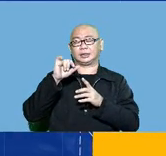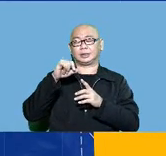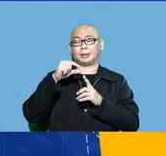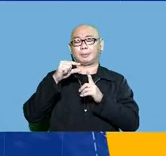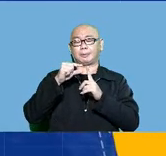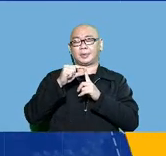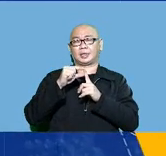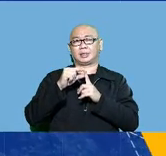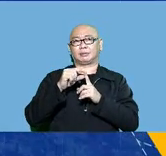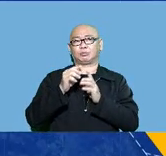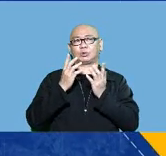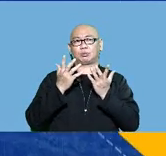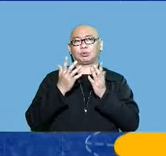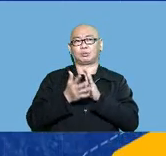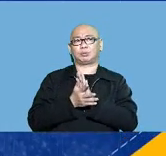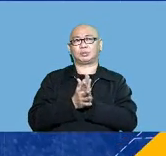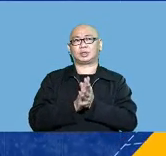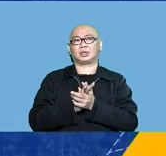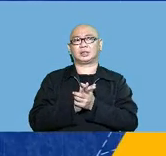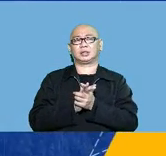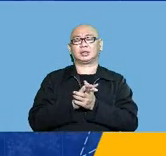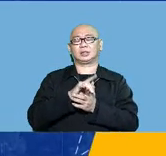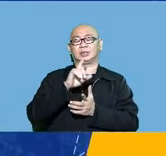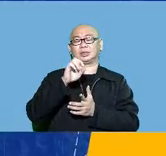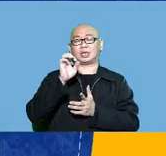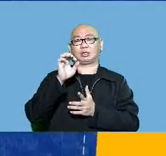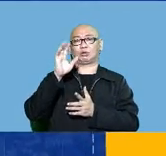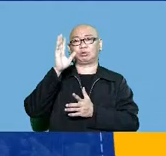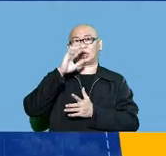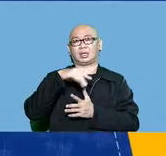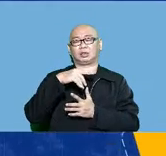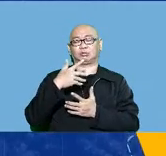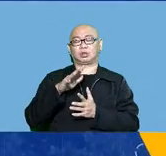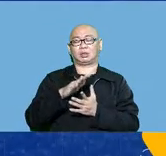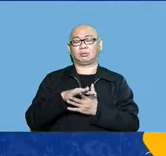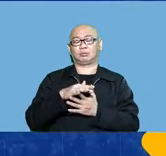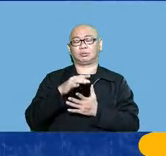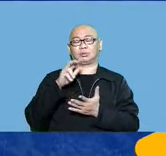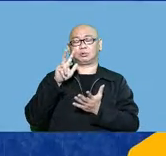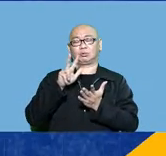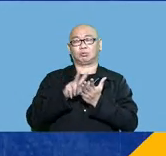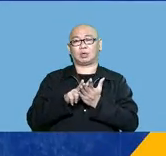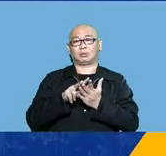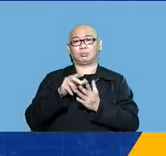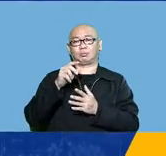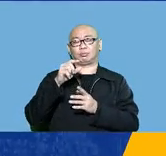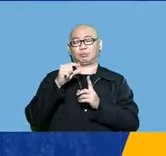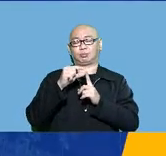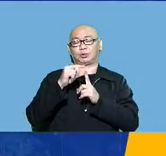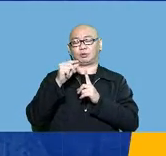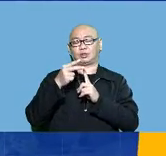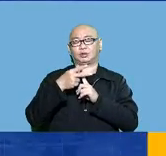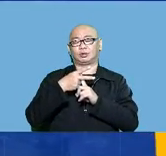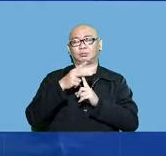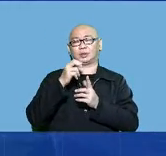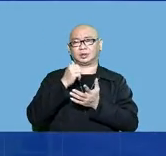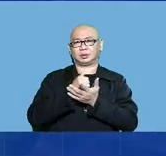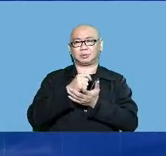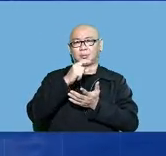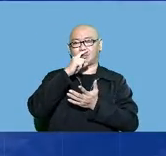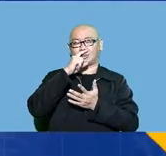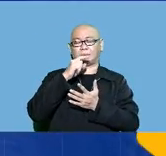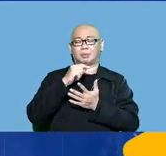mungkin mudah-mudahan menjadi 100 hari setelah pengukuhan Profesor. Ini saya yakin Bapak Rektor akan memfasilitasi.